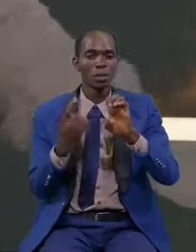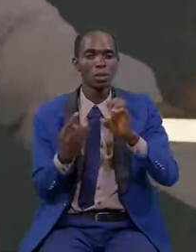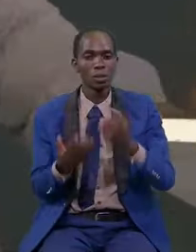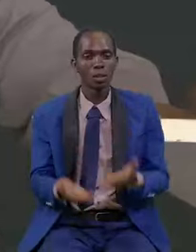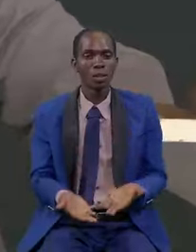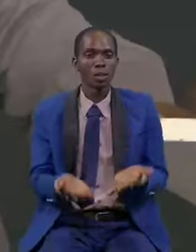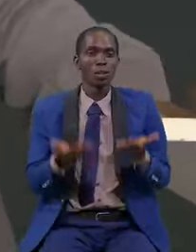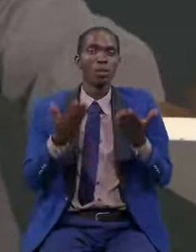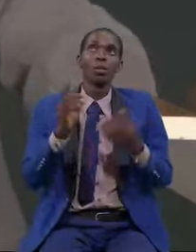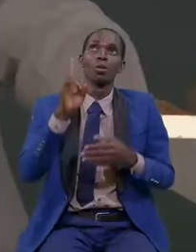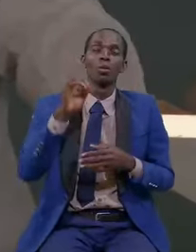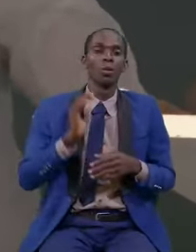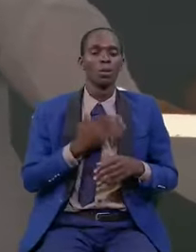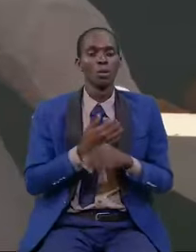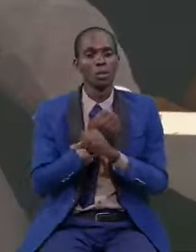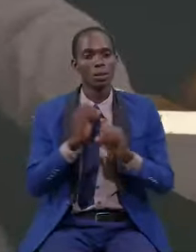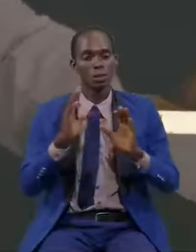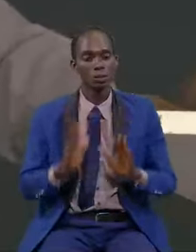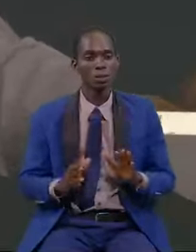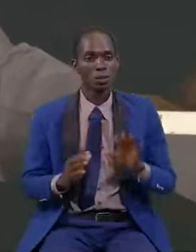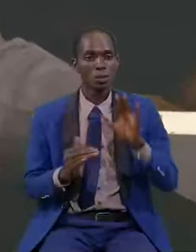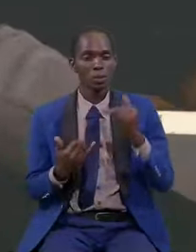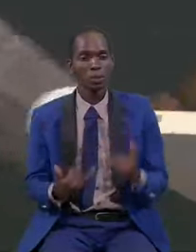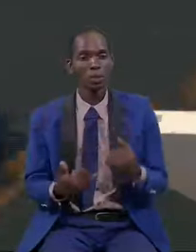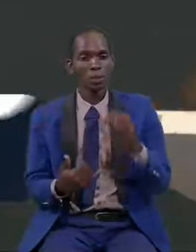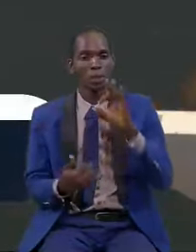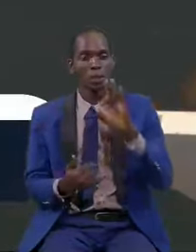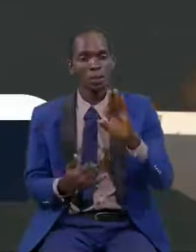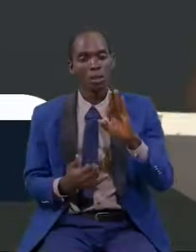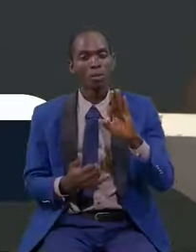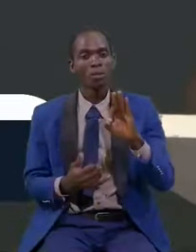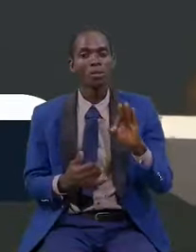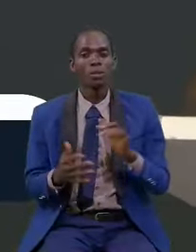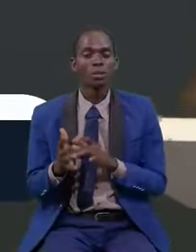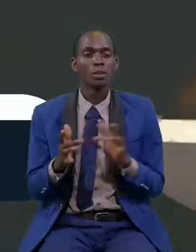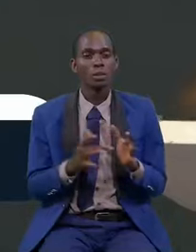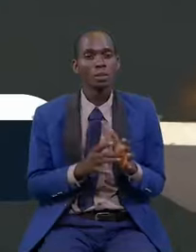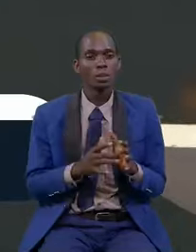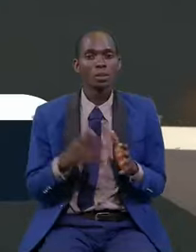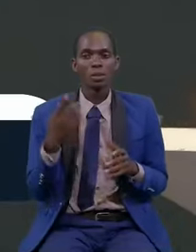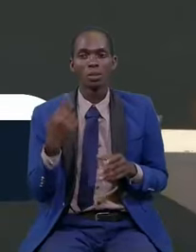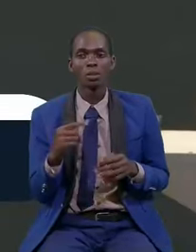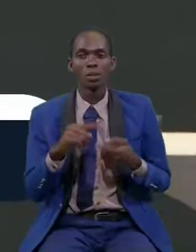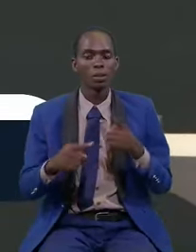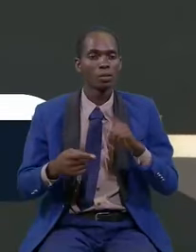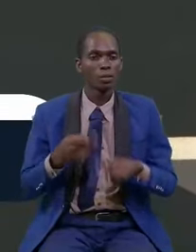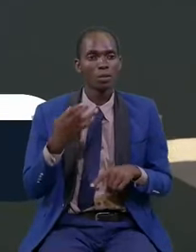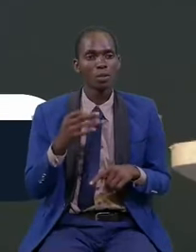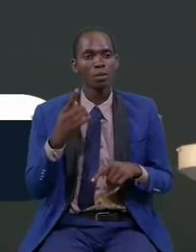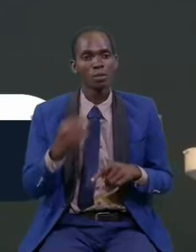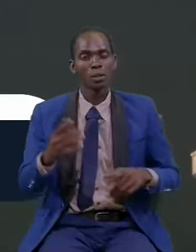l'exalté, le serviteur exalté. Maintenant, nous allons voir Jésus, l'ami